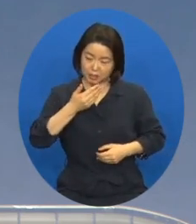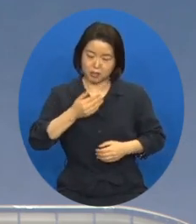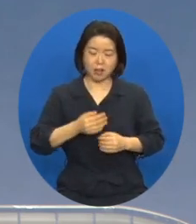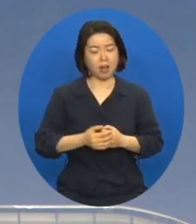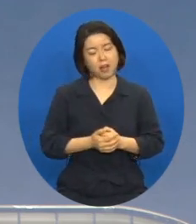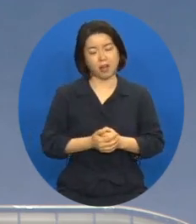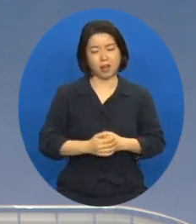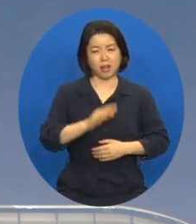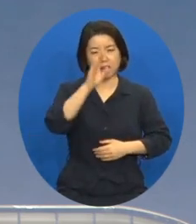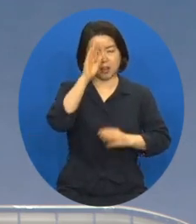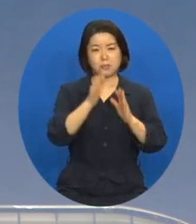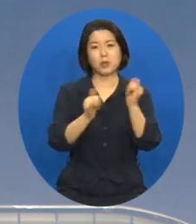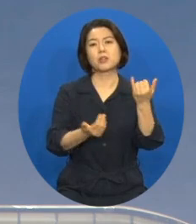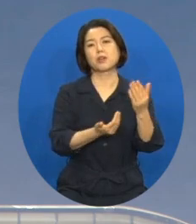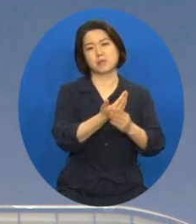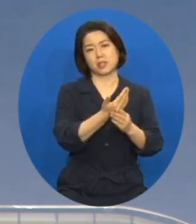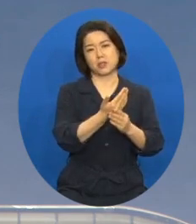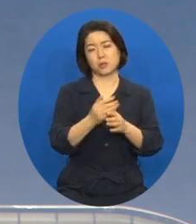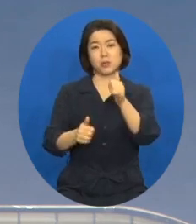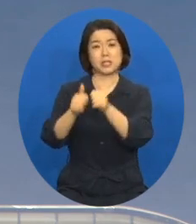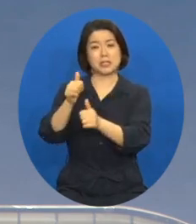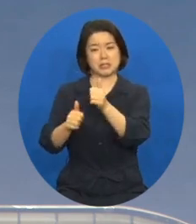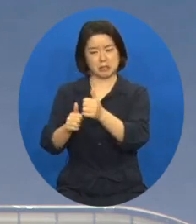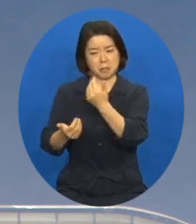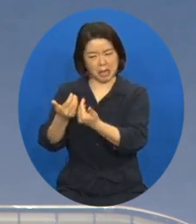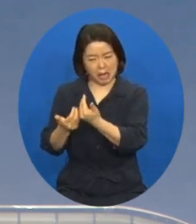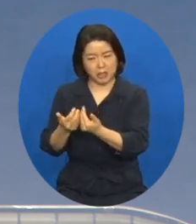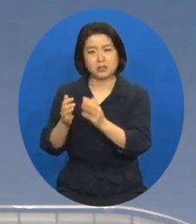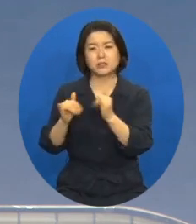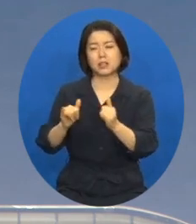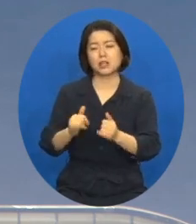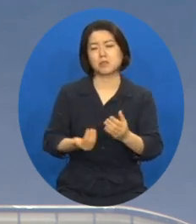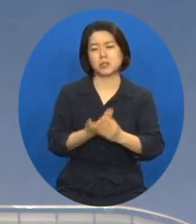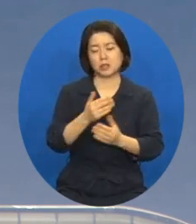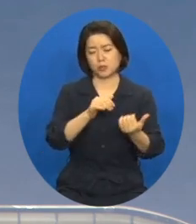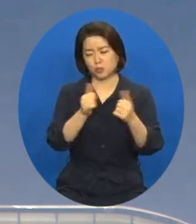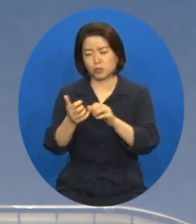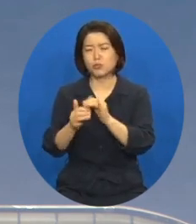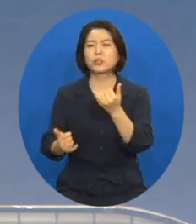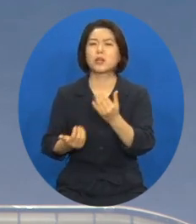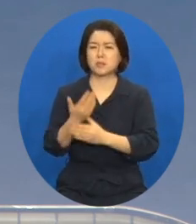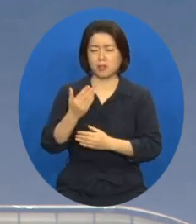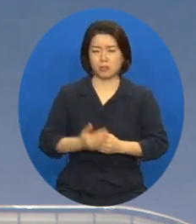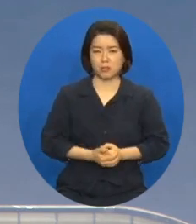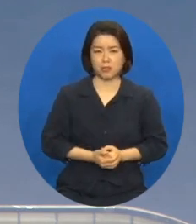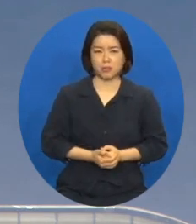병든 사람이 생기고 시험 든 사람이 생기고 죽는 사람도 생겼다는.